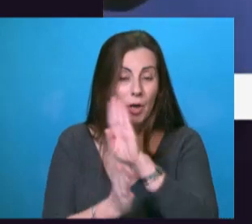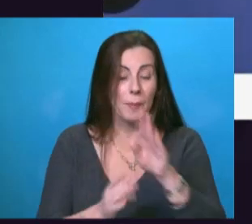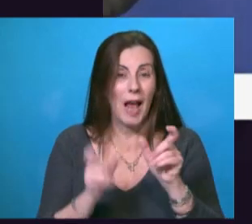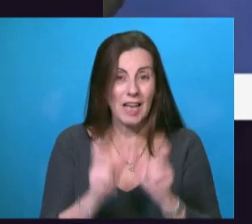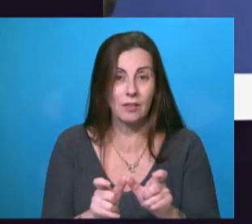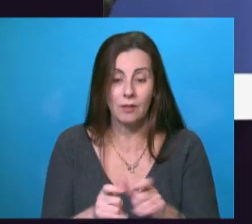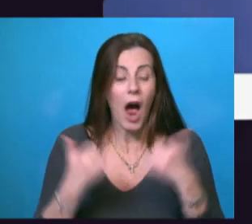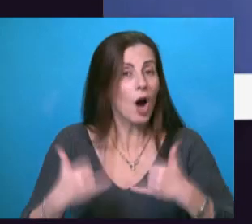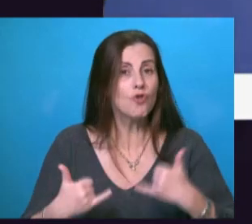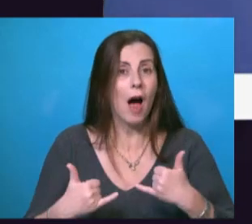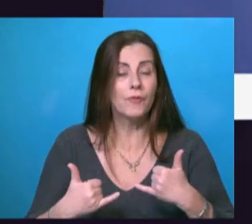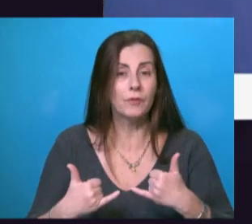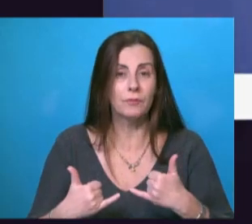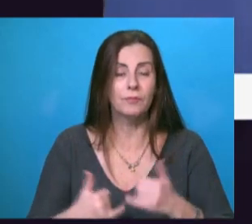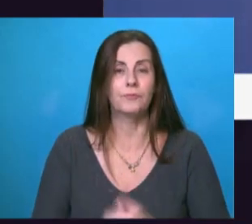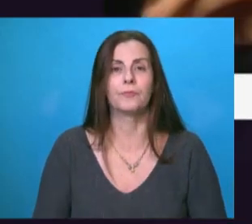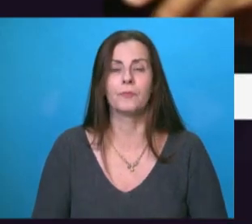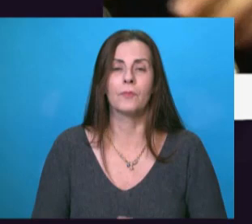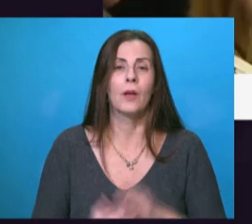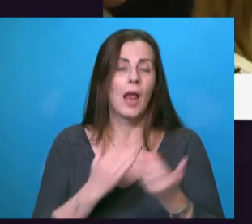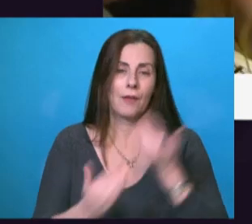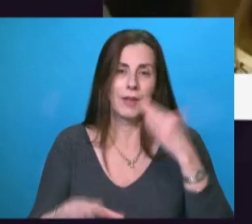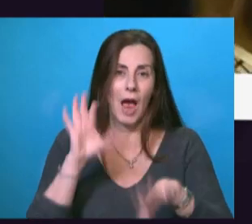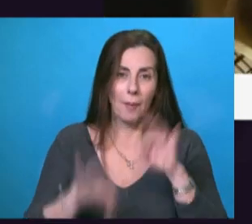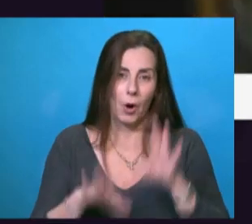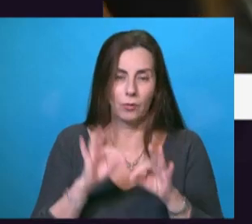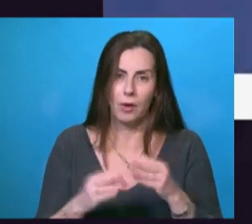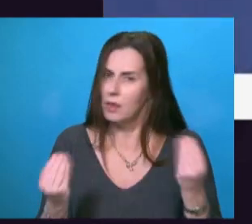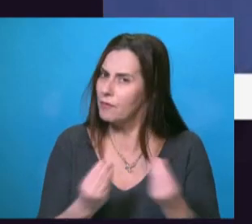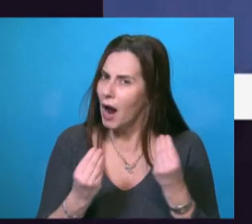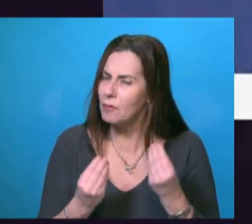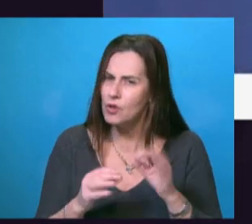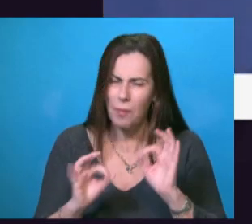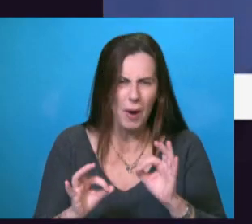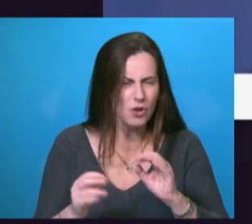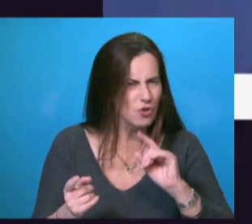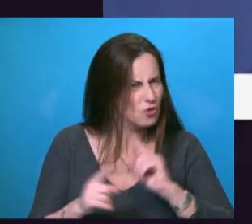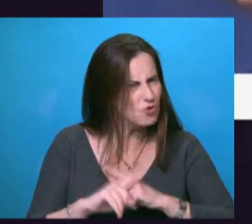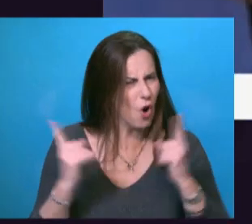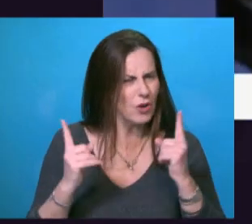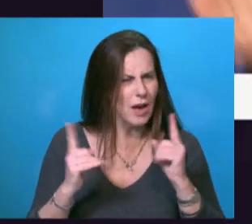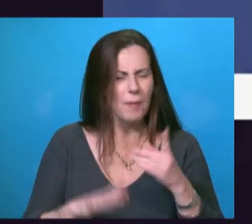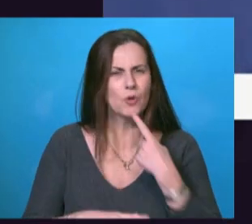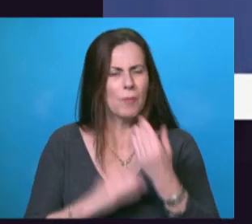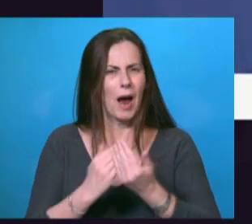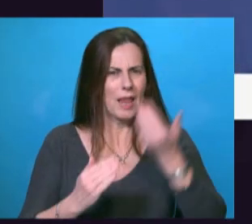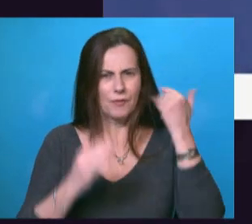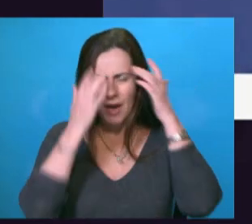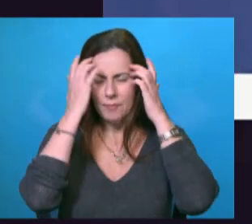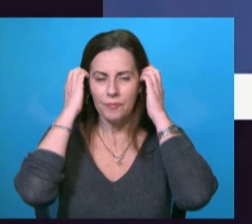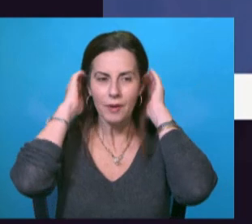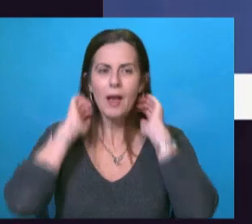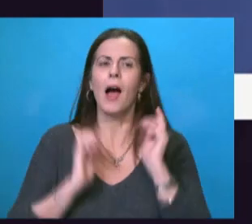עכשיו, בשלב הזה, עוד לפני הבחירות, דברים שהם הפוכים לחלוטין מהצהרות של ליברמן בעבר, אבל זה כבר לא